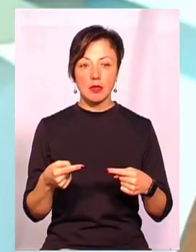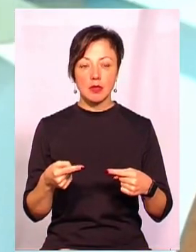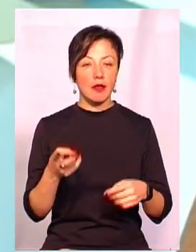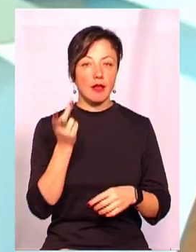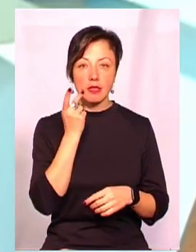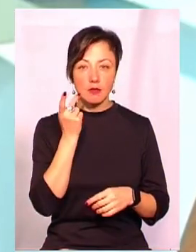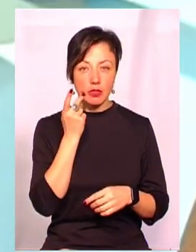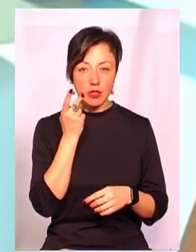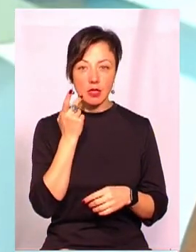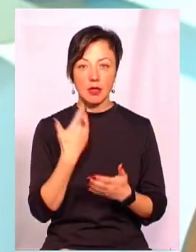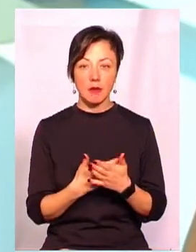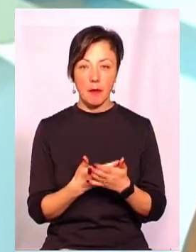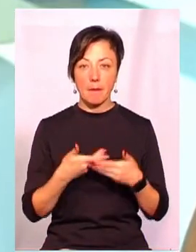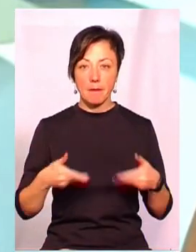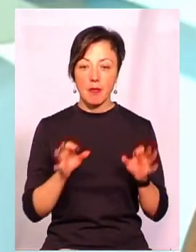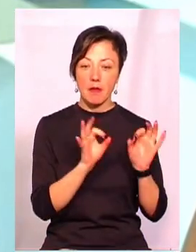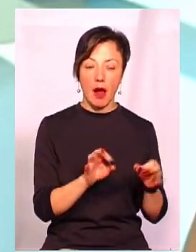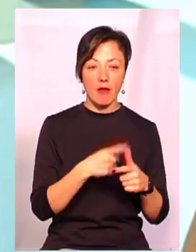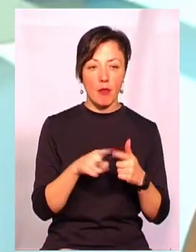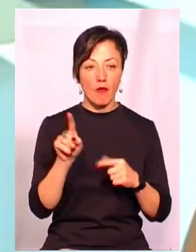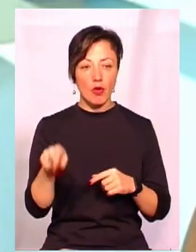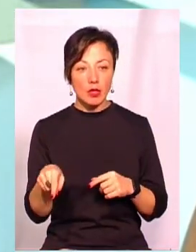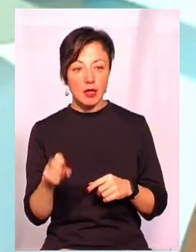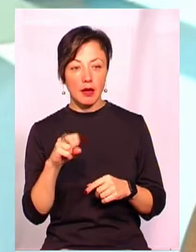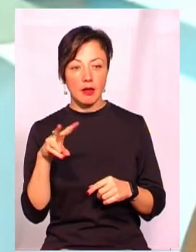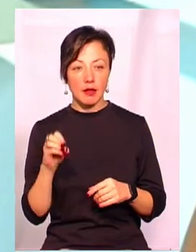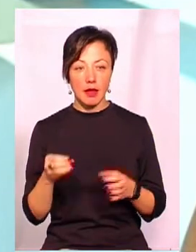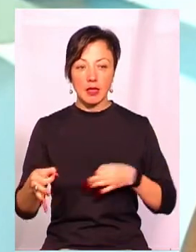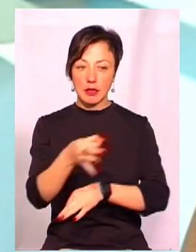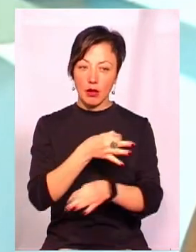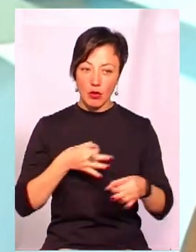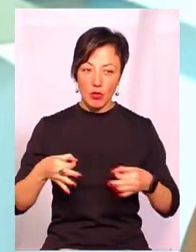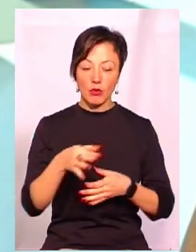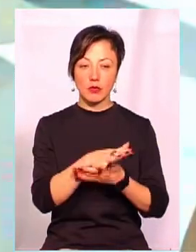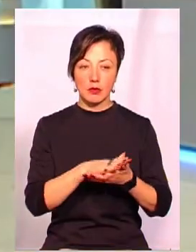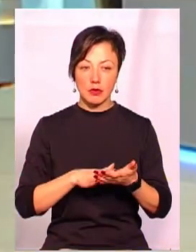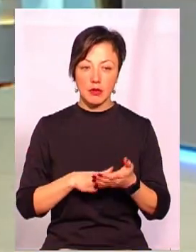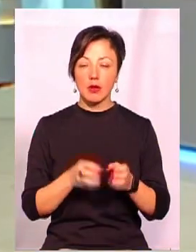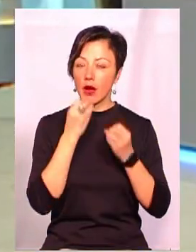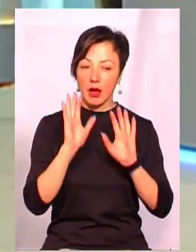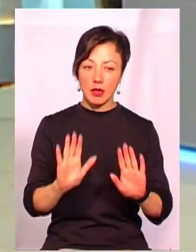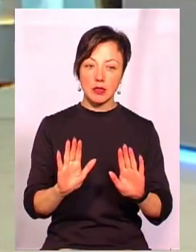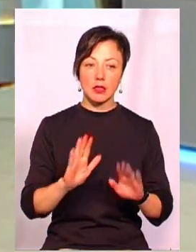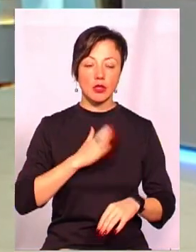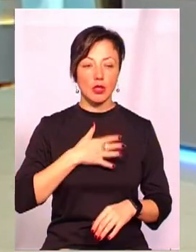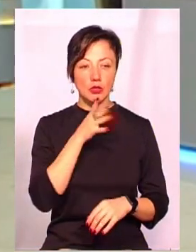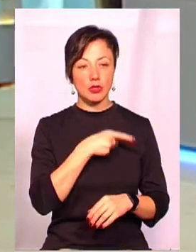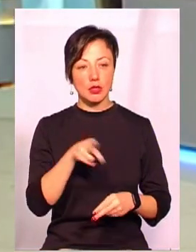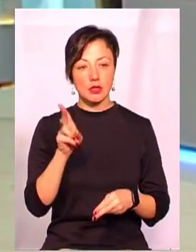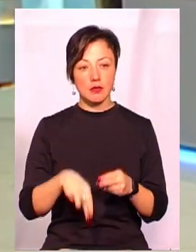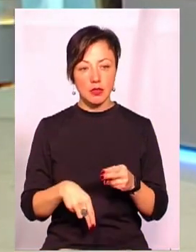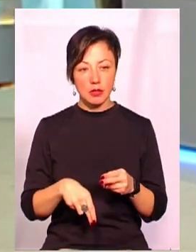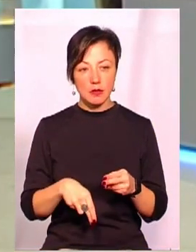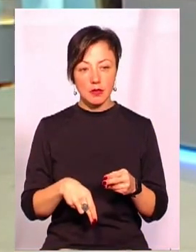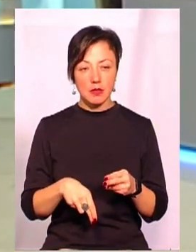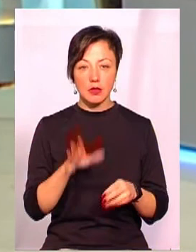Угу. Не завжди, скажімо, ми праві або вони, але да. Діалог йде, ведеться. Гаразд. Наш час